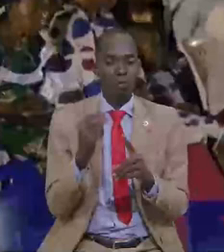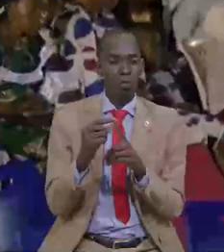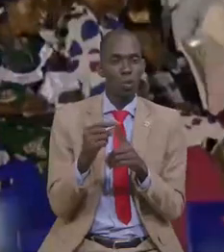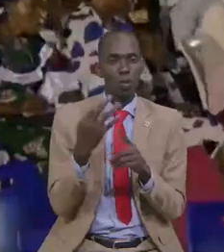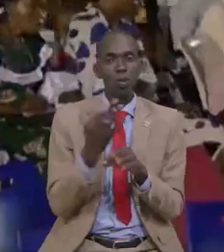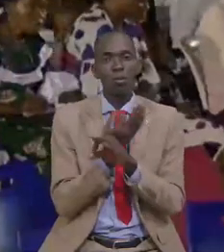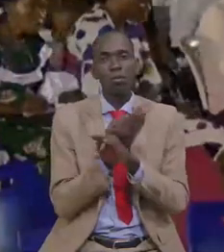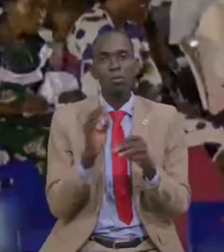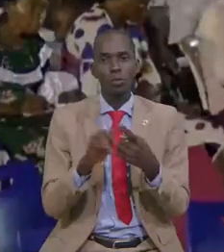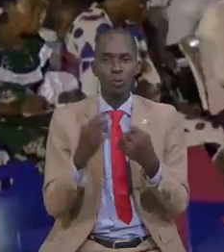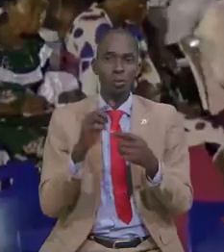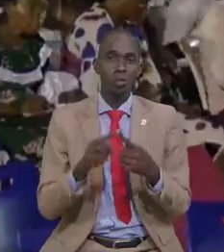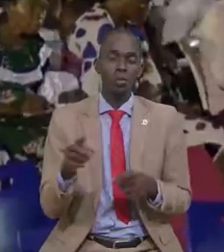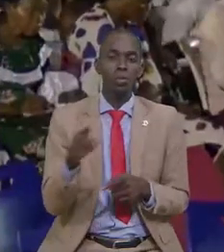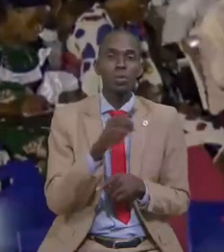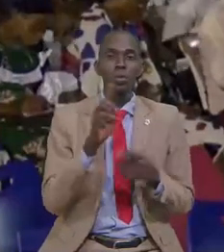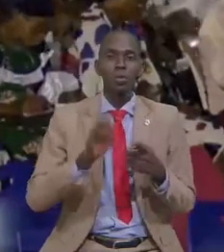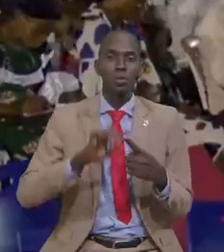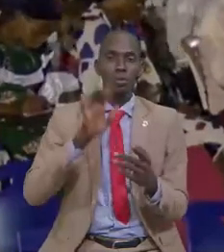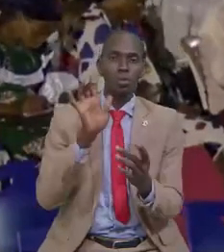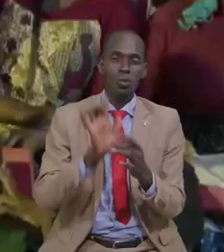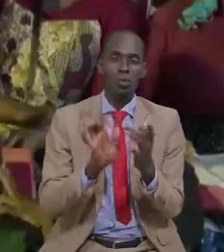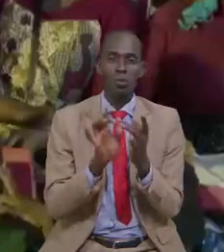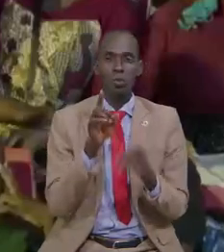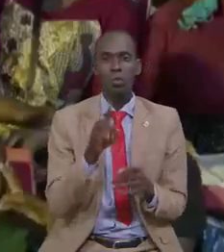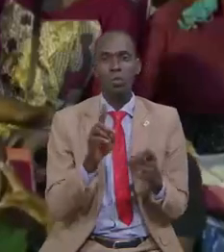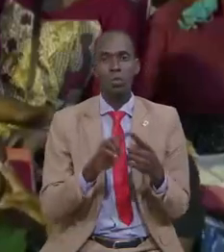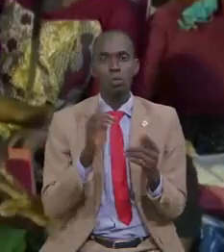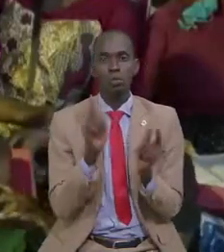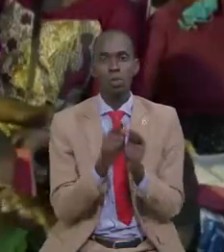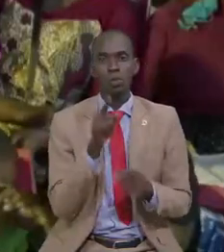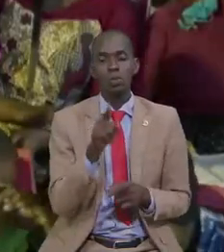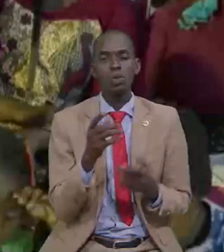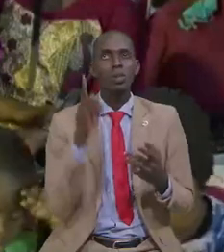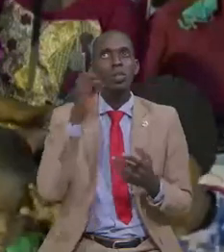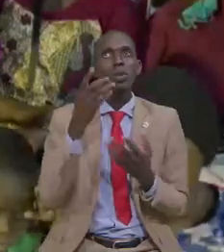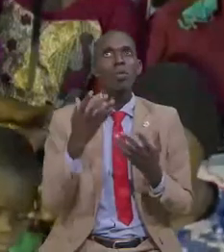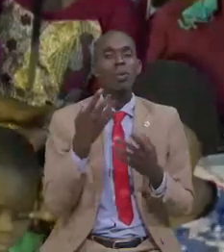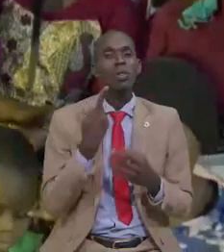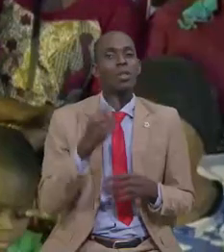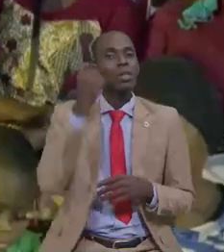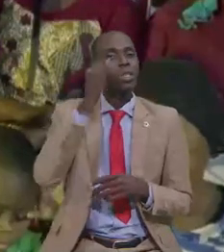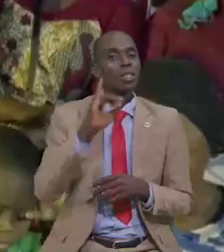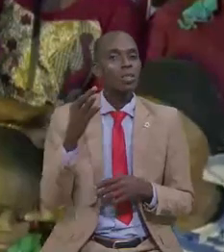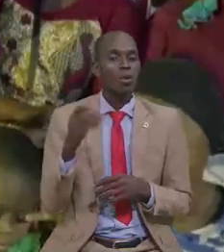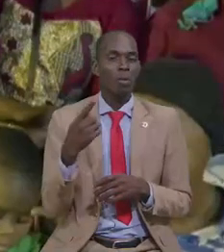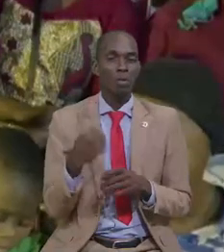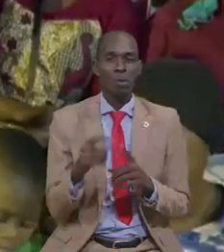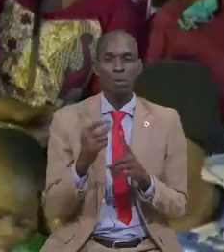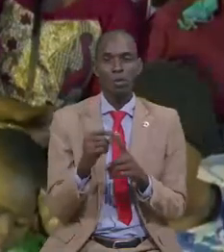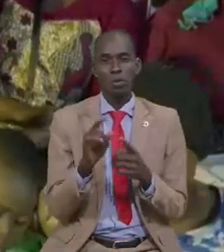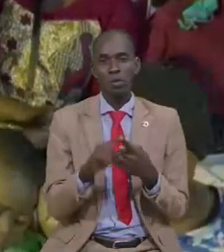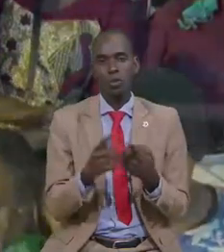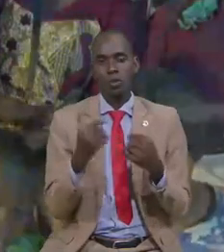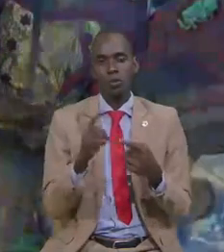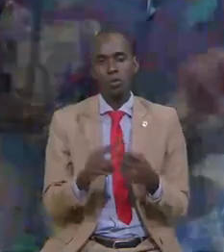création. Il veut que le message de la libération vous parvienne. Il veut que la compréhension du